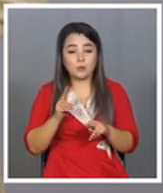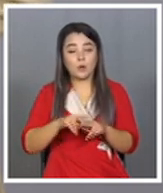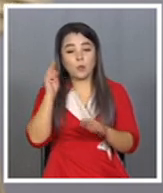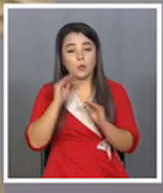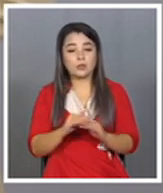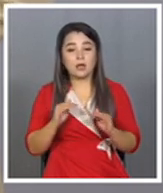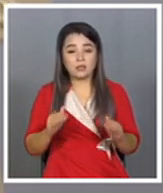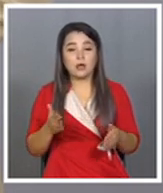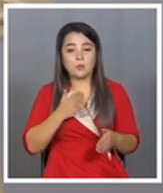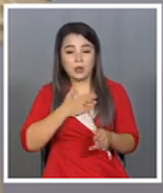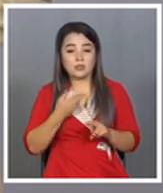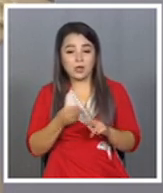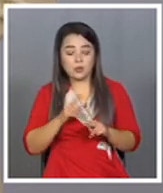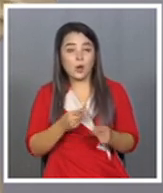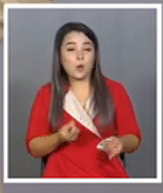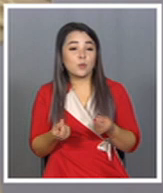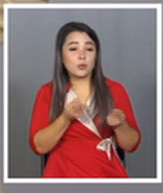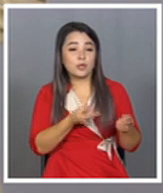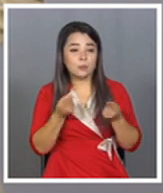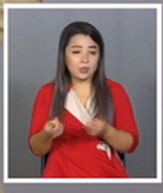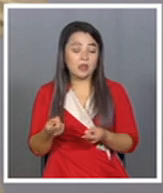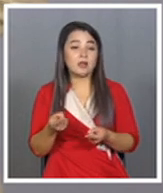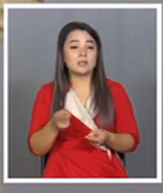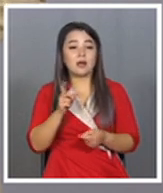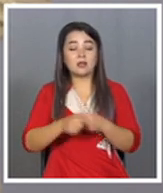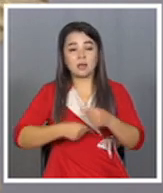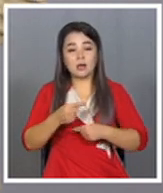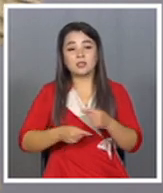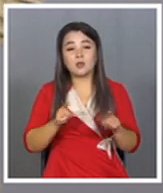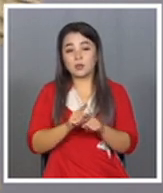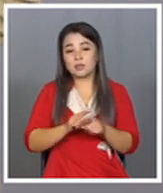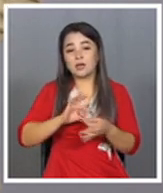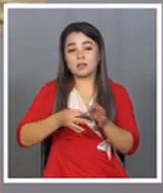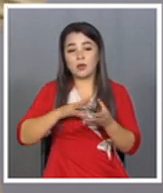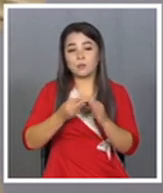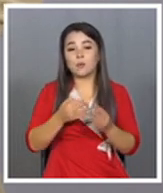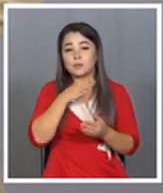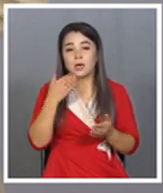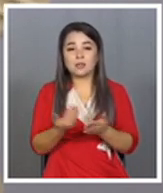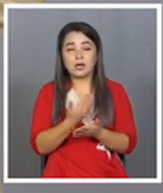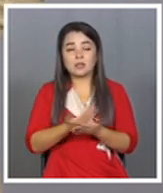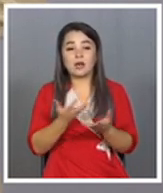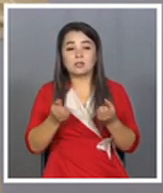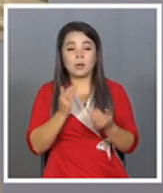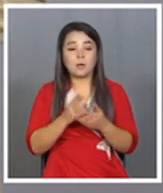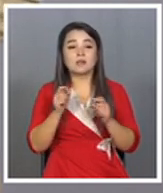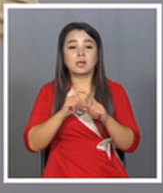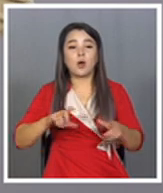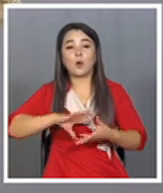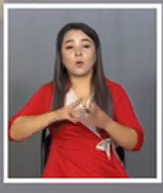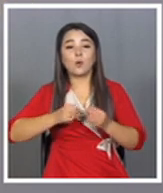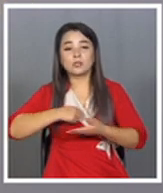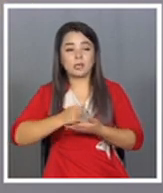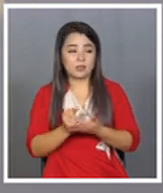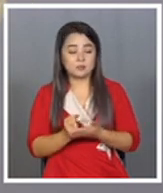оқушылар, біз көшпенділер салтанаты туралы біраз мәлімет алдық. Енді сабағымызды